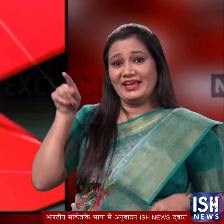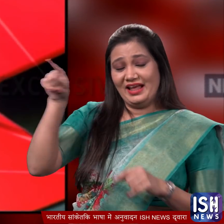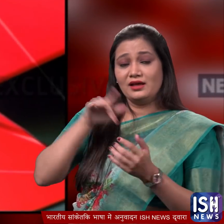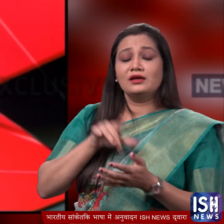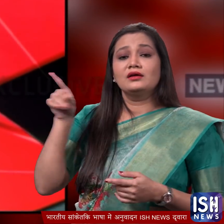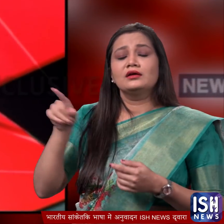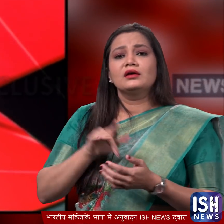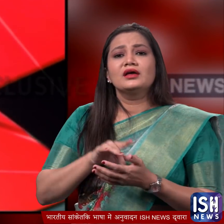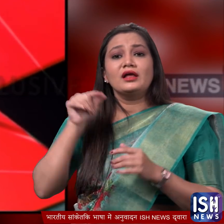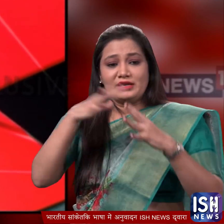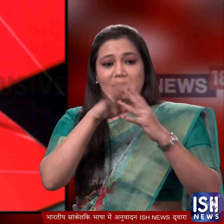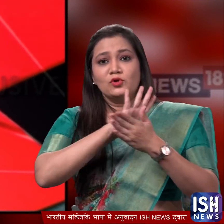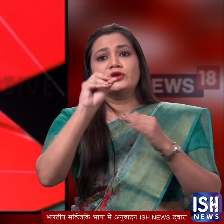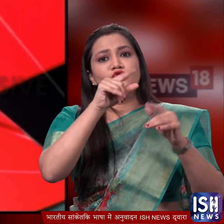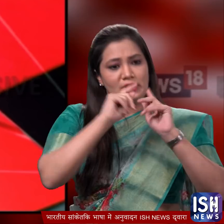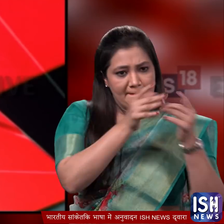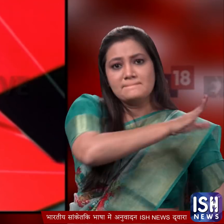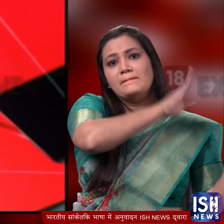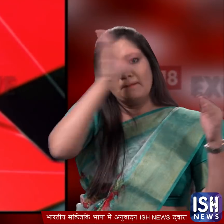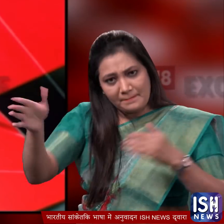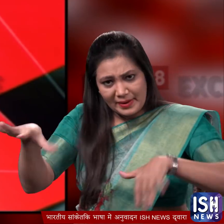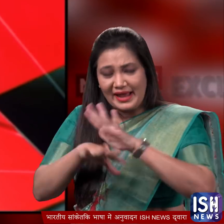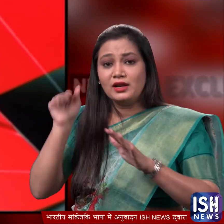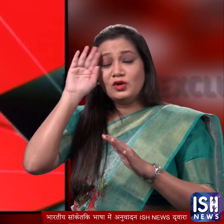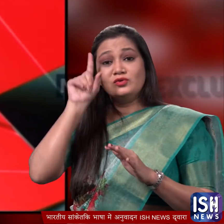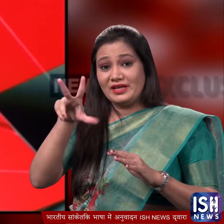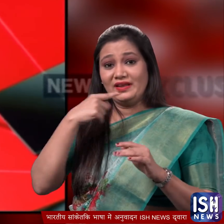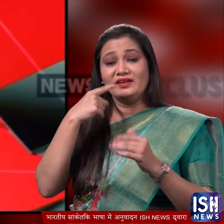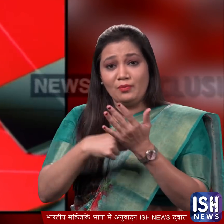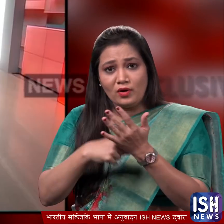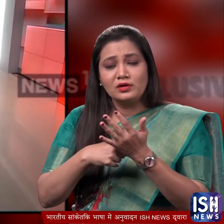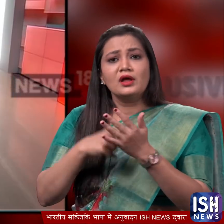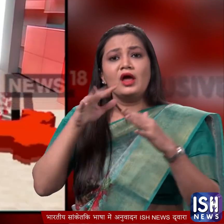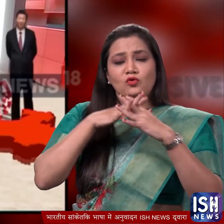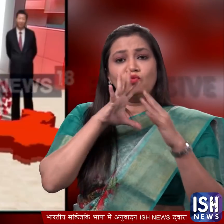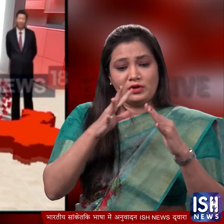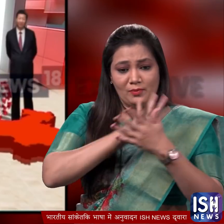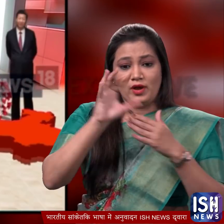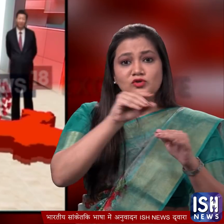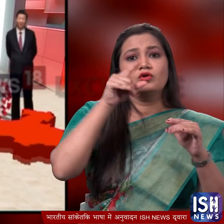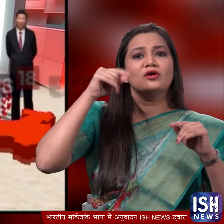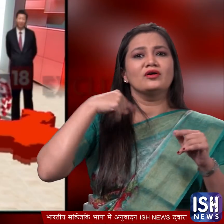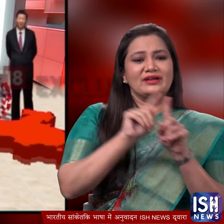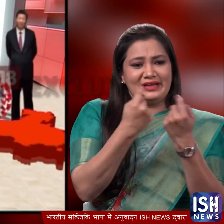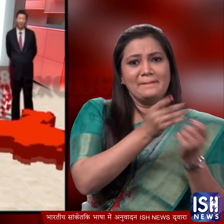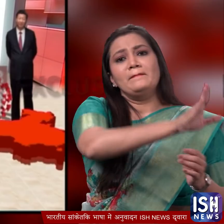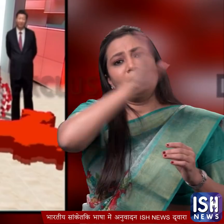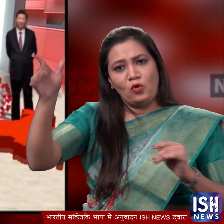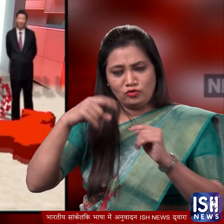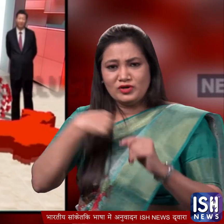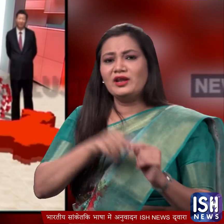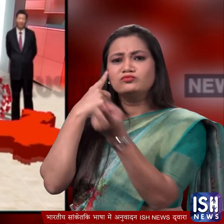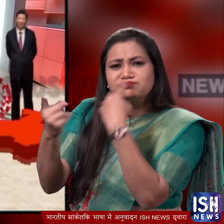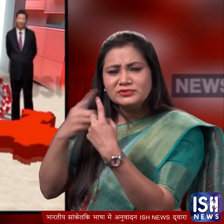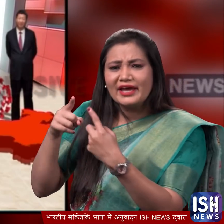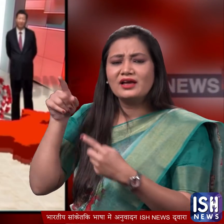ने WHO की टीम को अपने देश में आने की इजाजत नहीं दी। News18.com की रिपोर्ट है कि इस महीने WHO की एक टीम चीन का दौरा करना